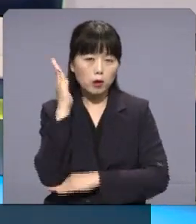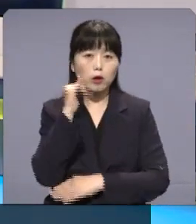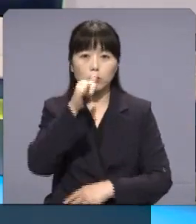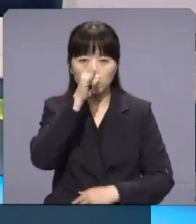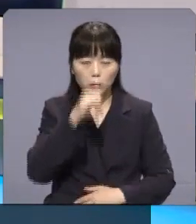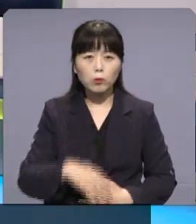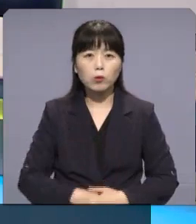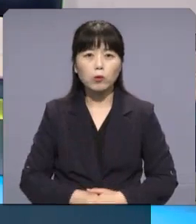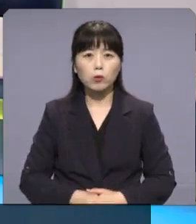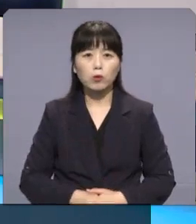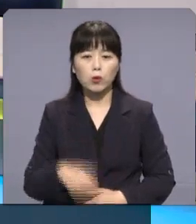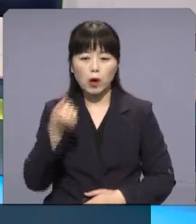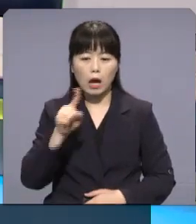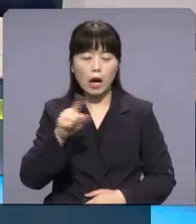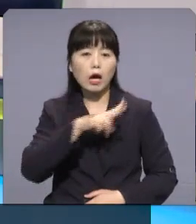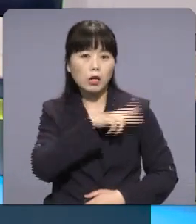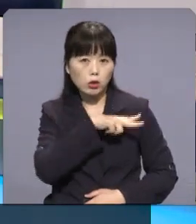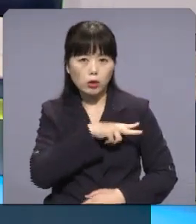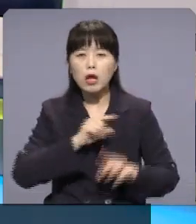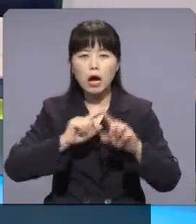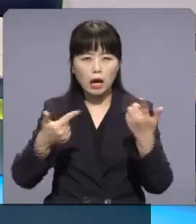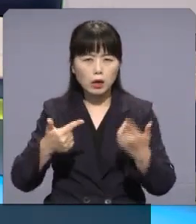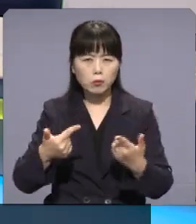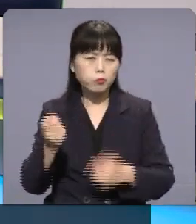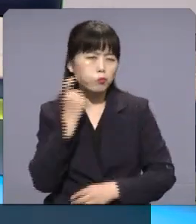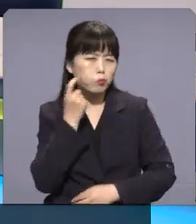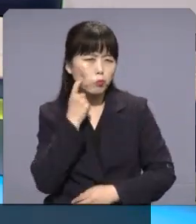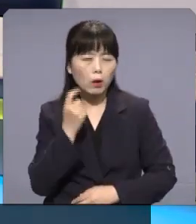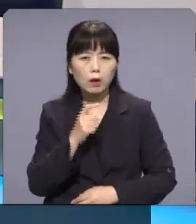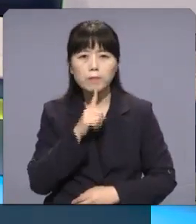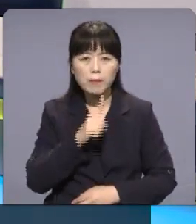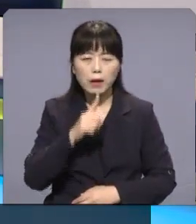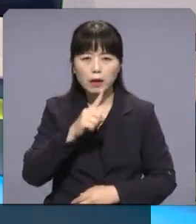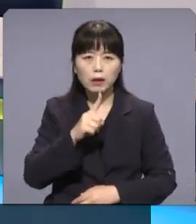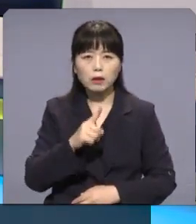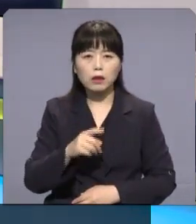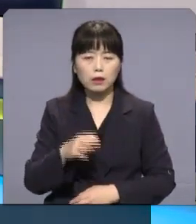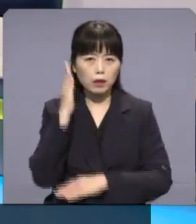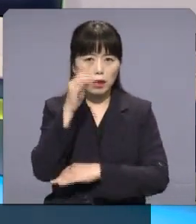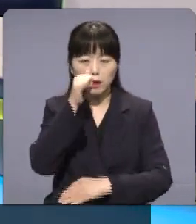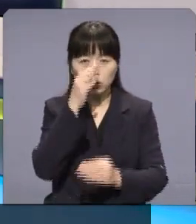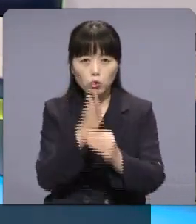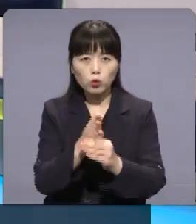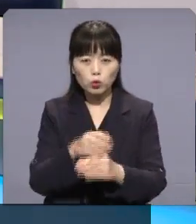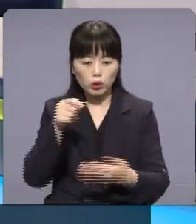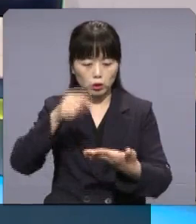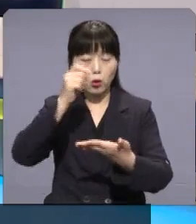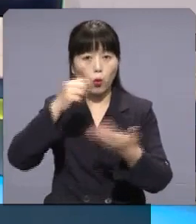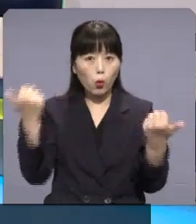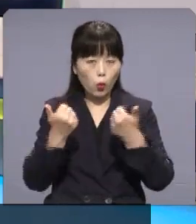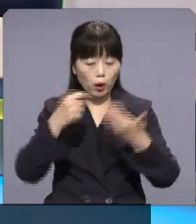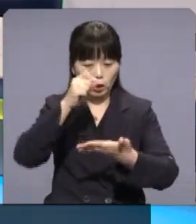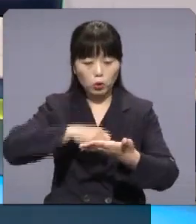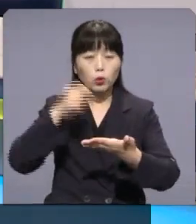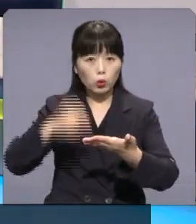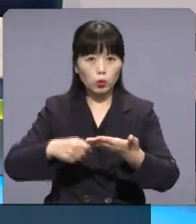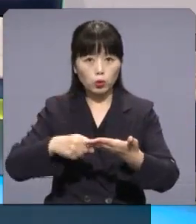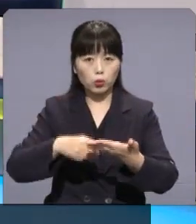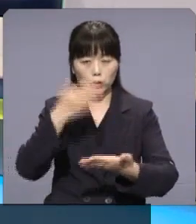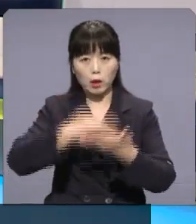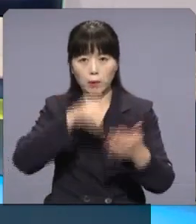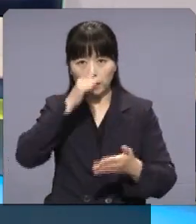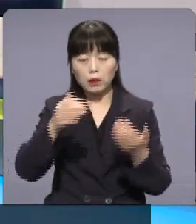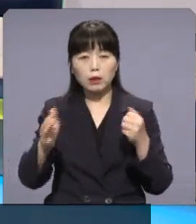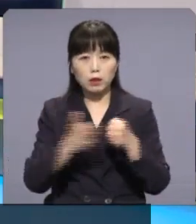있고 하태경 의원은 아니다. 새빨간 거짓말이다. 이렇게 얘기하고 있는데 그거는 회의록이 남아 있으니까 공개하면 되는 거